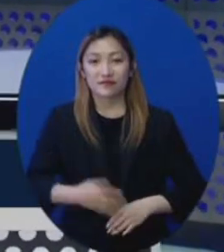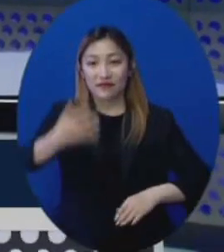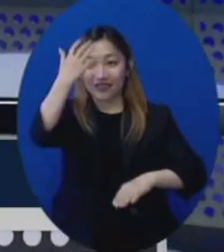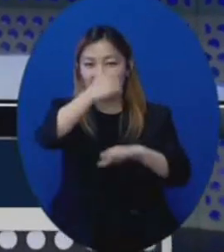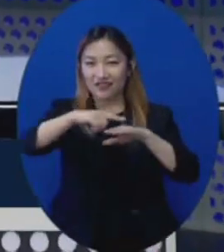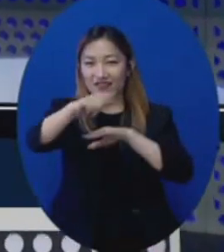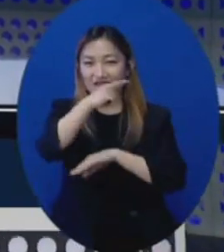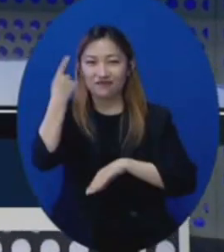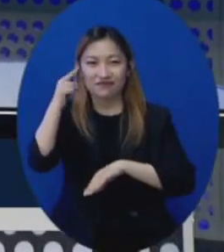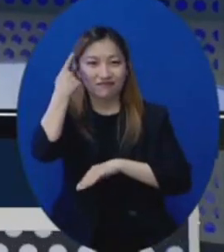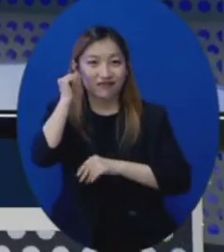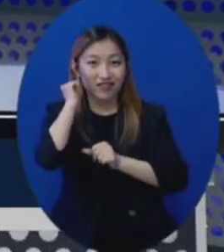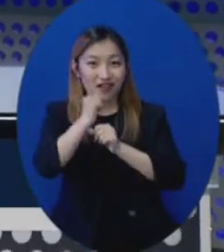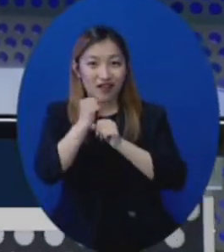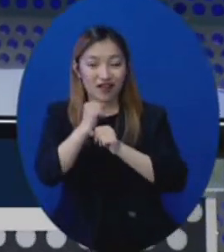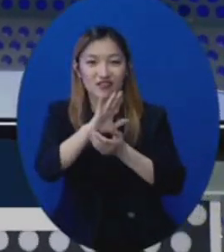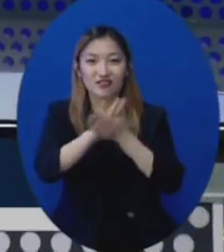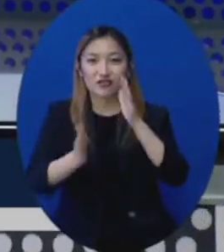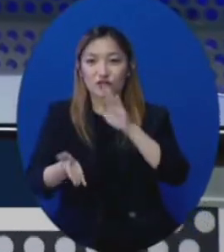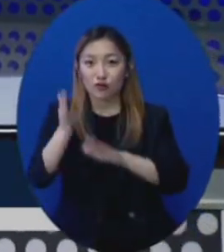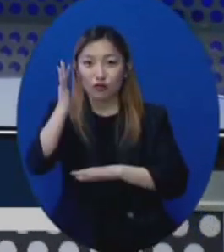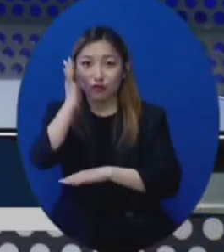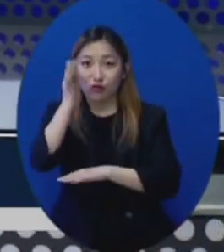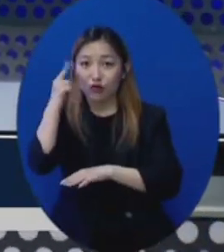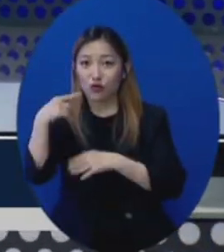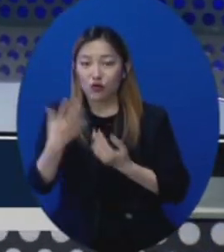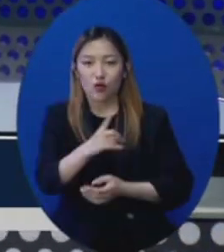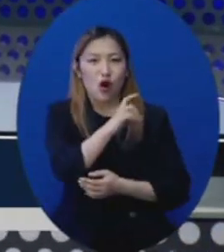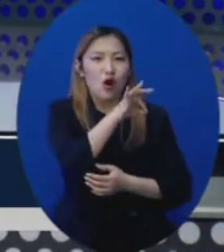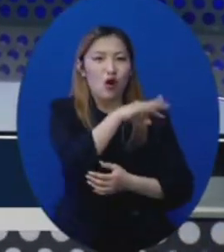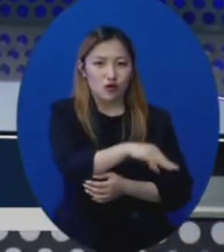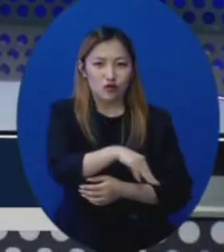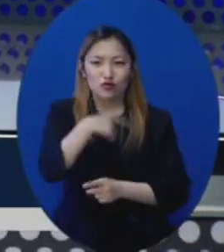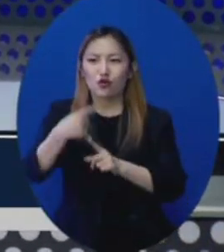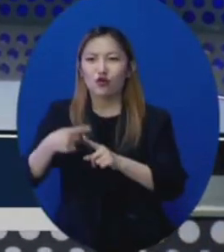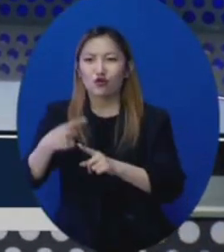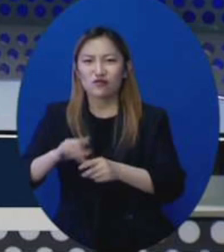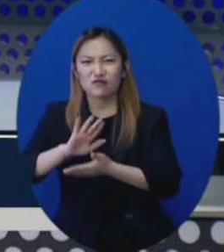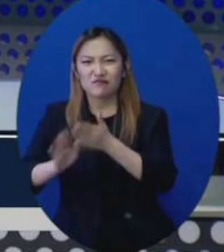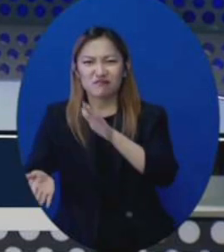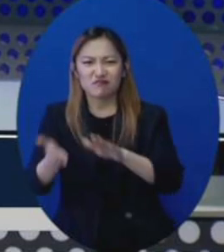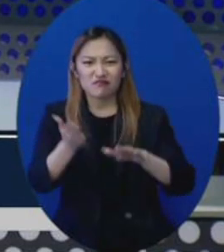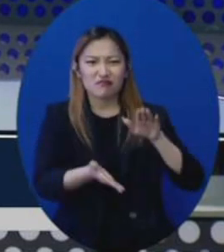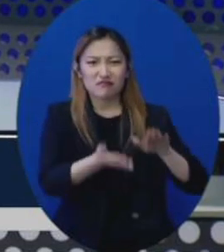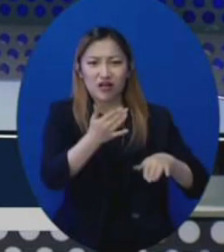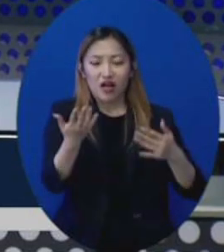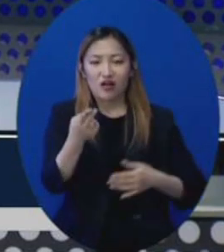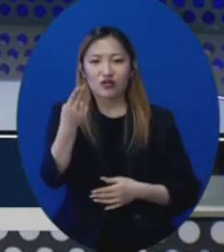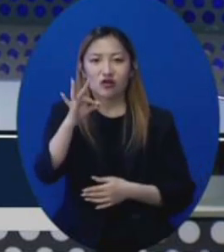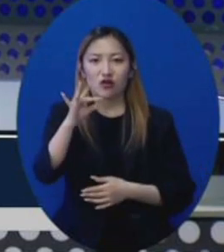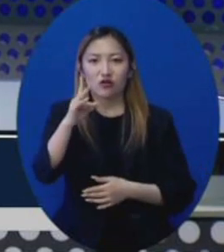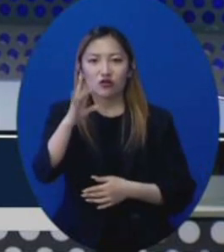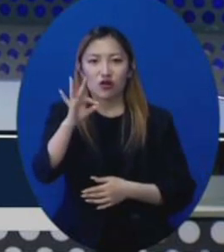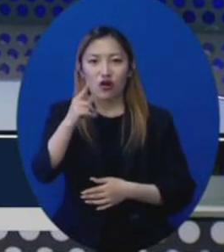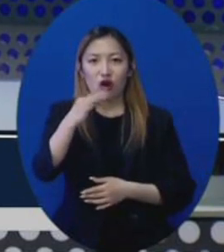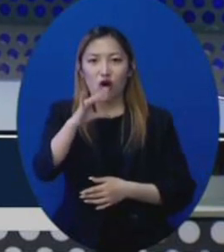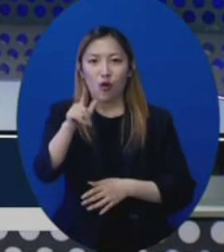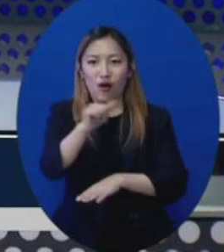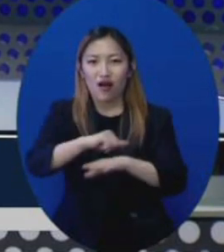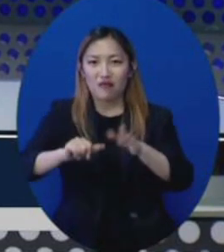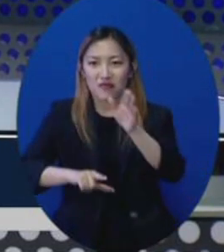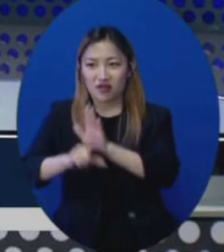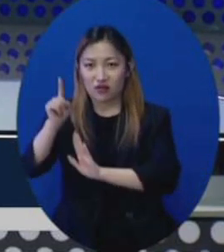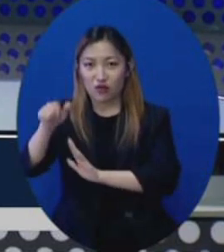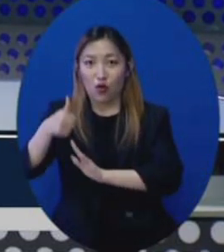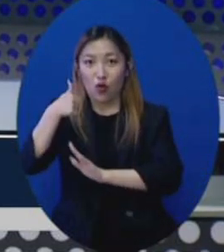Эхлэн газраас хэрэгжүүлж байгаа шин сэргэлтийн бодлогын хот хөдөөгийн сэргэлт Дорногов аймгаас эхлэж нээлттэй Дорногов чуулган боллоо. Дорногов аймгийн